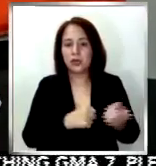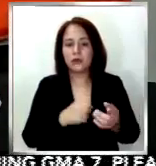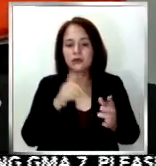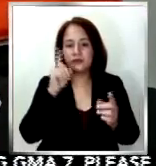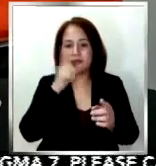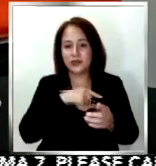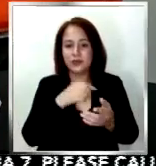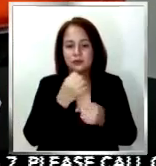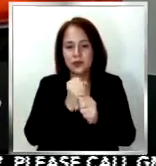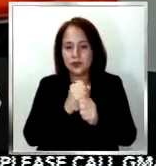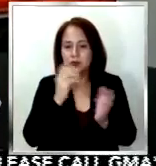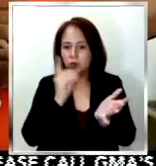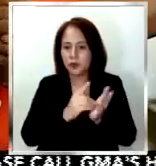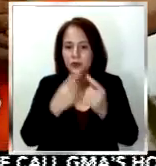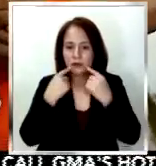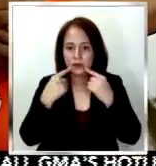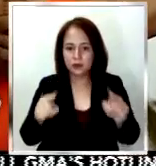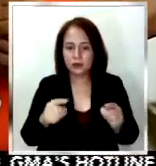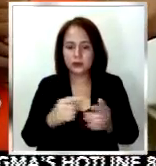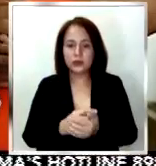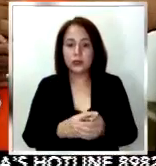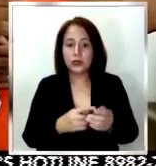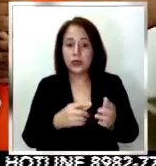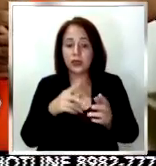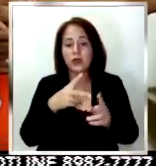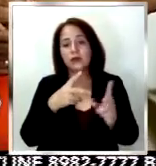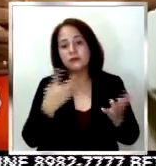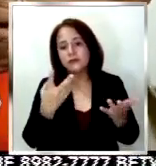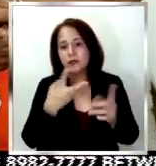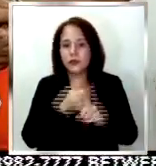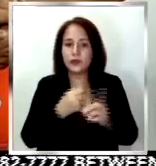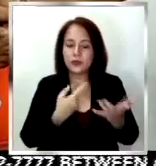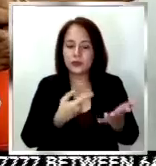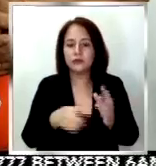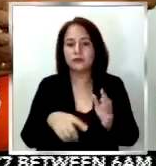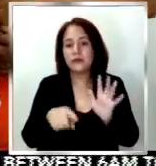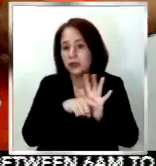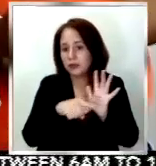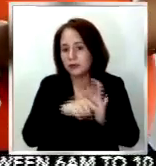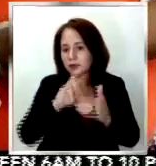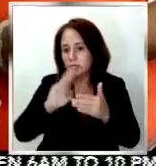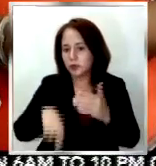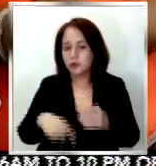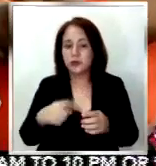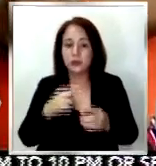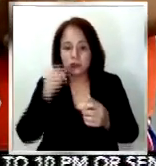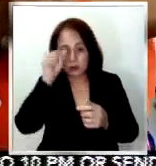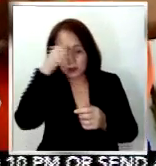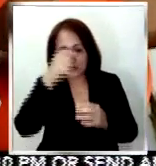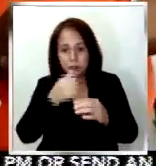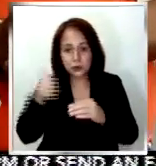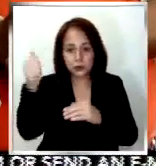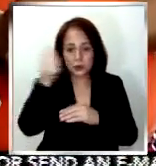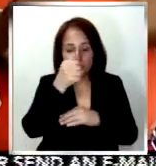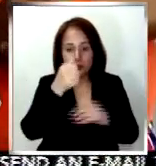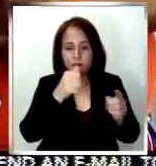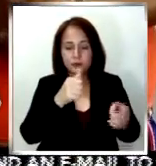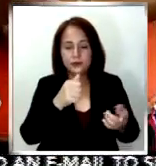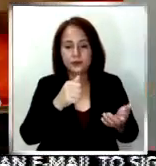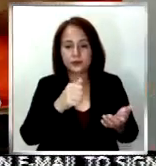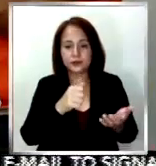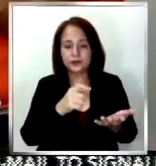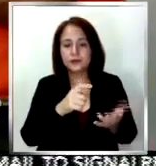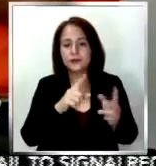biktima, negatibo ang resulta ng swab test. Paalala ng hepe ng Antipolo Police, libre lang ang rapid at swab test sa